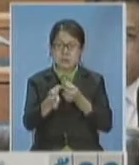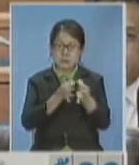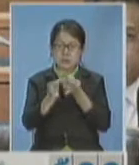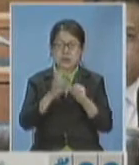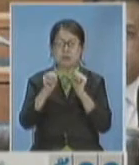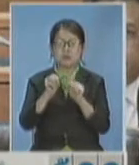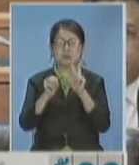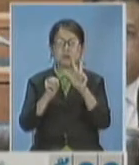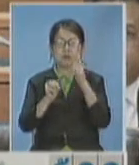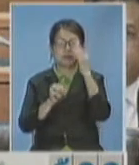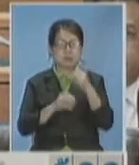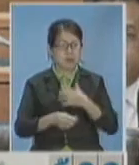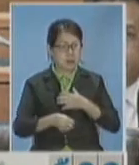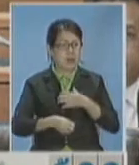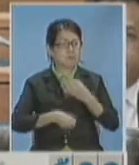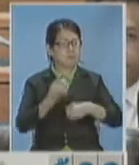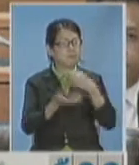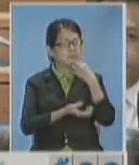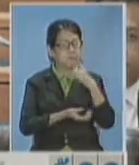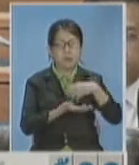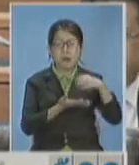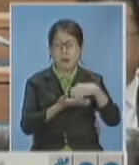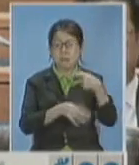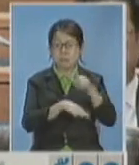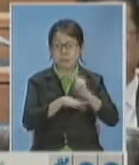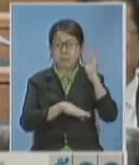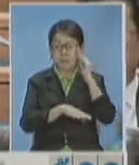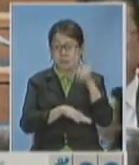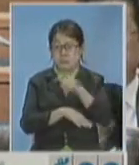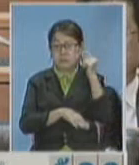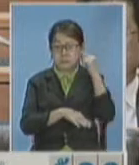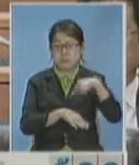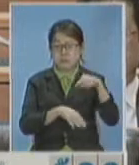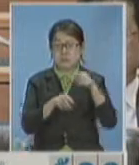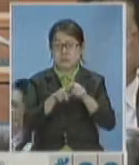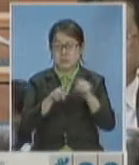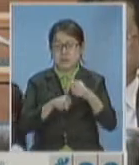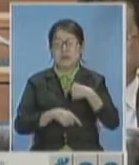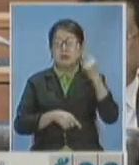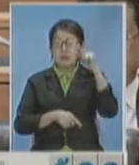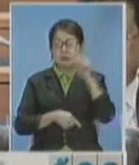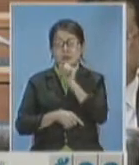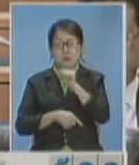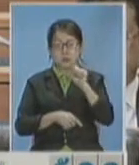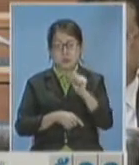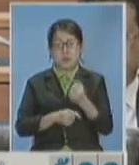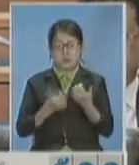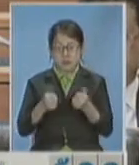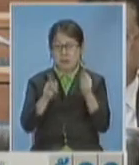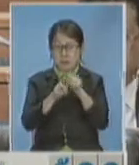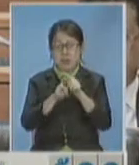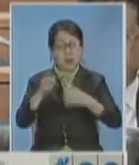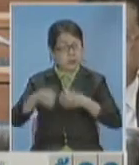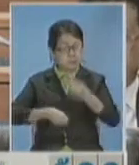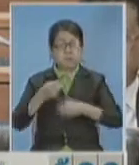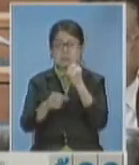อันนี้ก็คือสิ่งที่อยากกราบเรียนกับท่านประธานเพื่อให้เกิดความเข้าใจร่วมกันและผมคิดว่าสมาชิกหลายท่านที่จะอภิปรายในภาพรวมก็ส